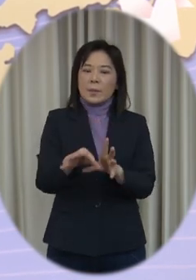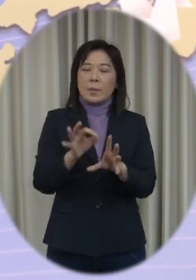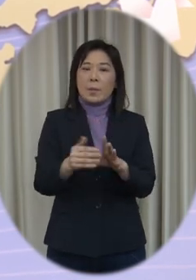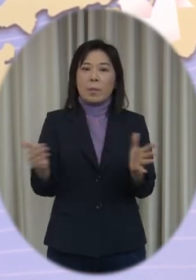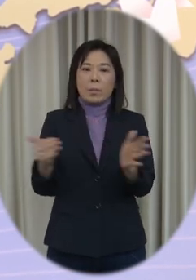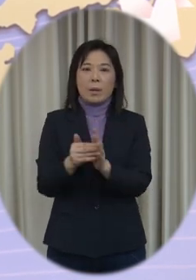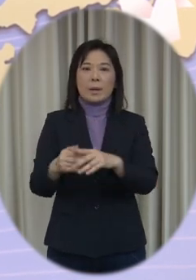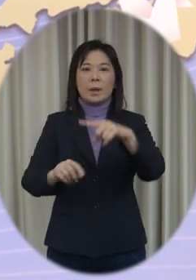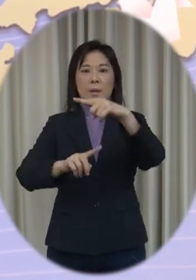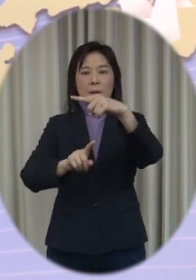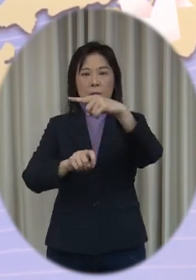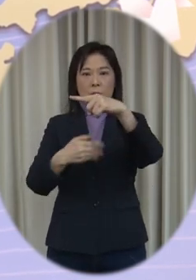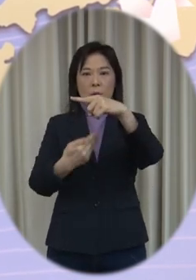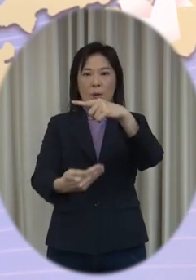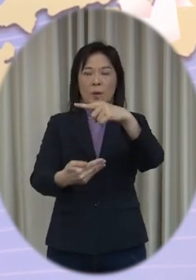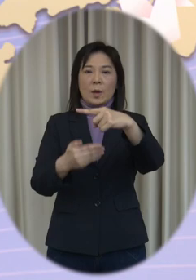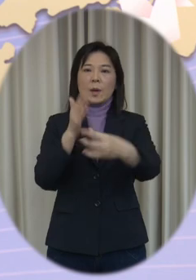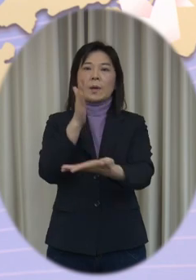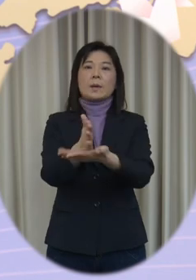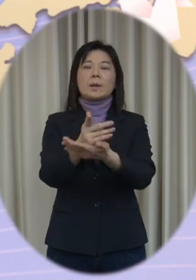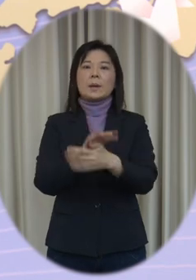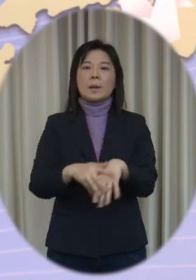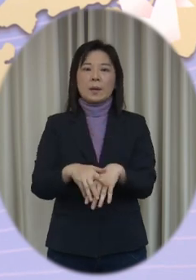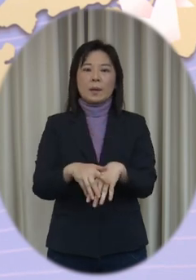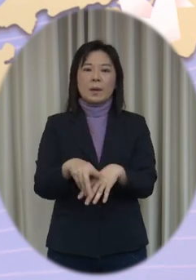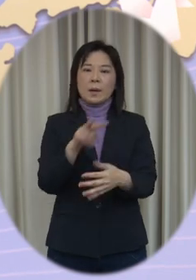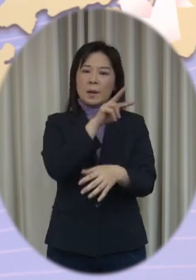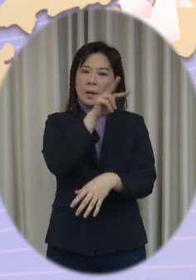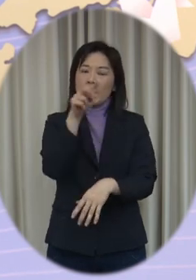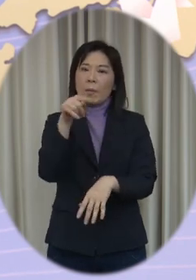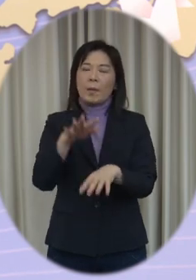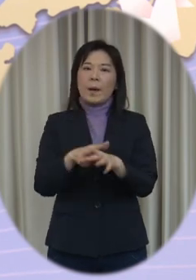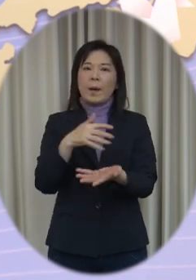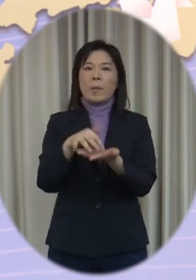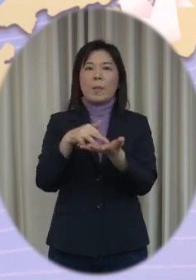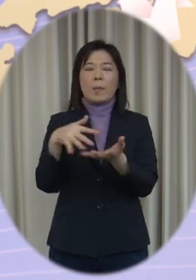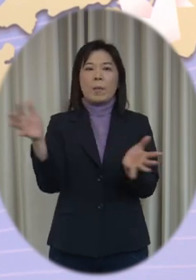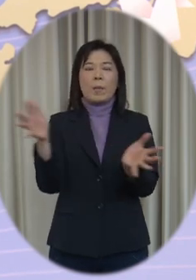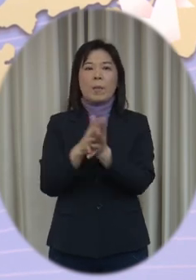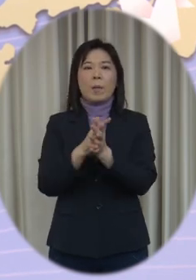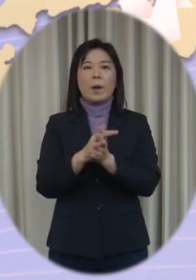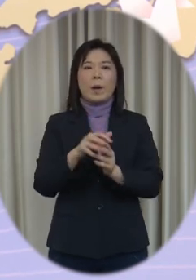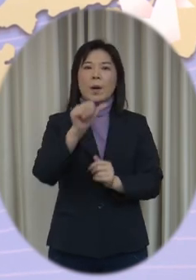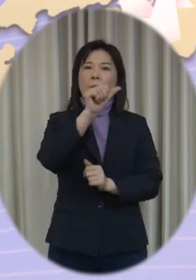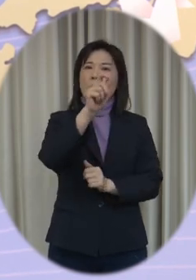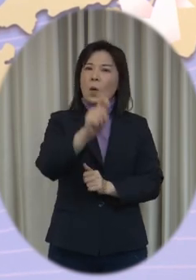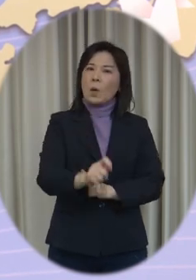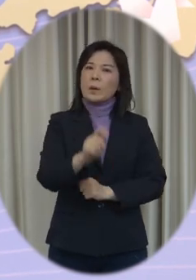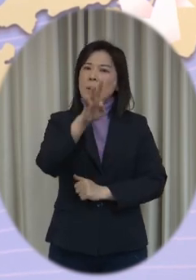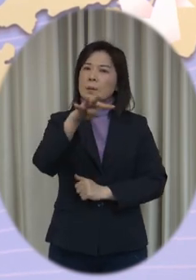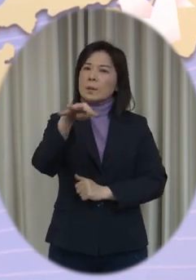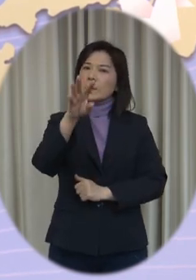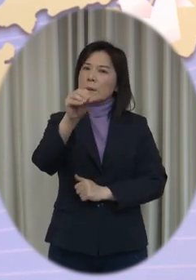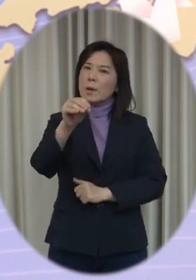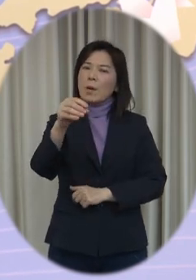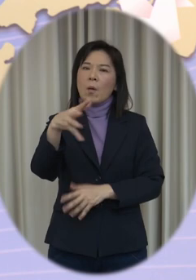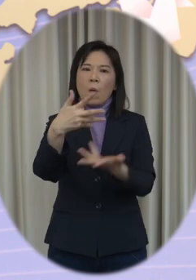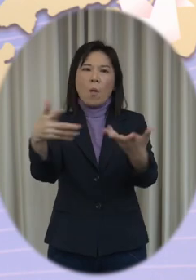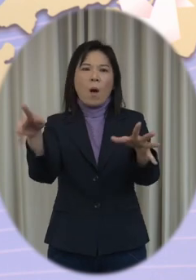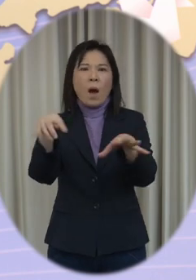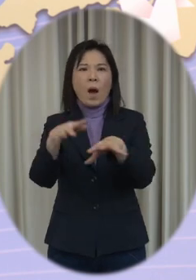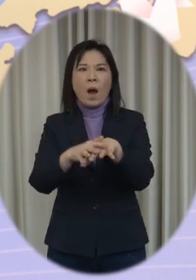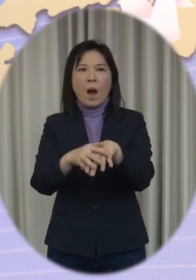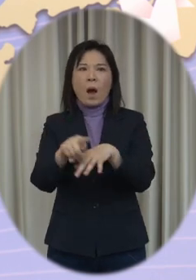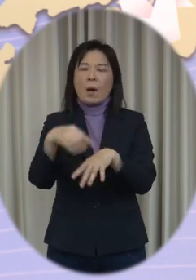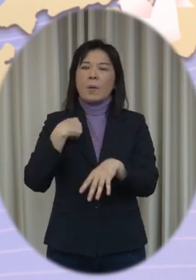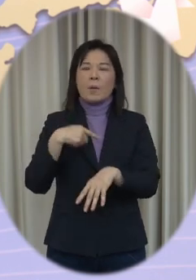日截止，当我看到总共募集到超过5亿4000多万善款的报道时，再